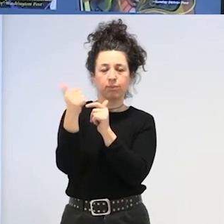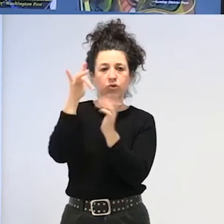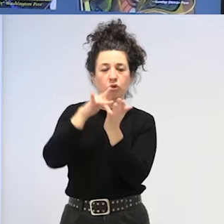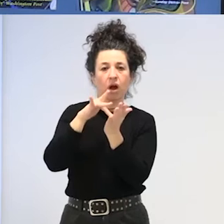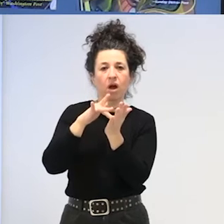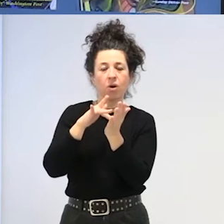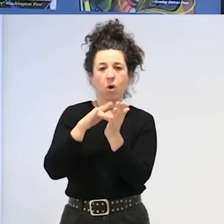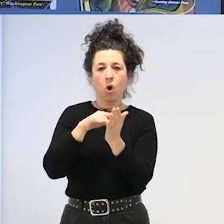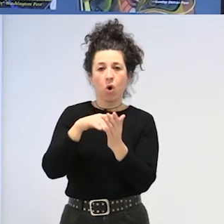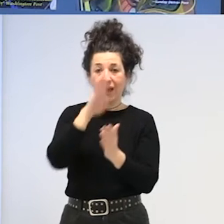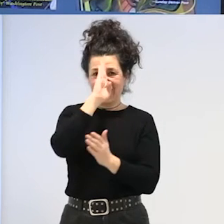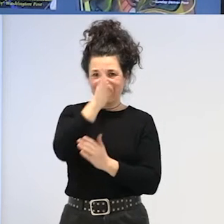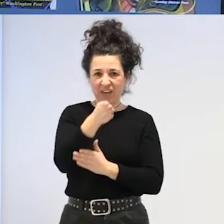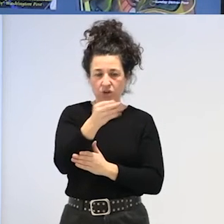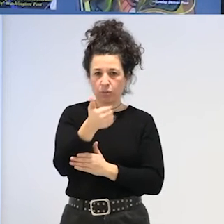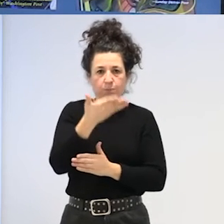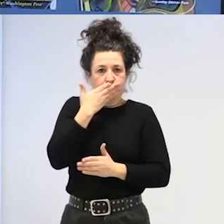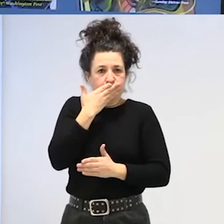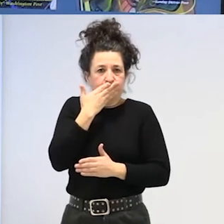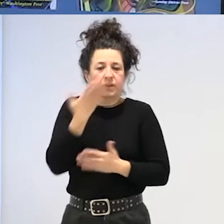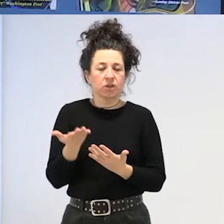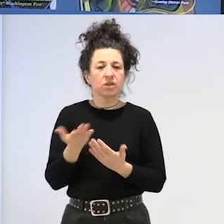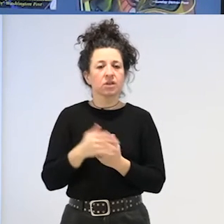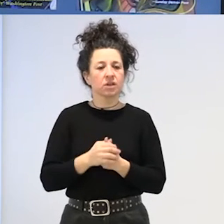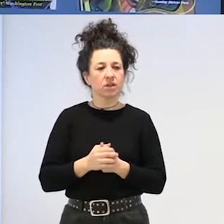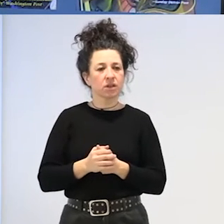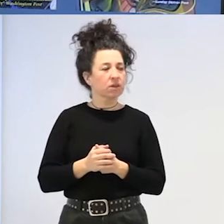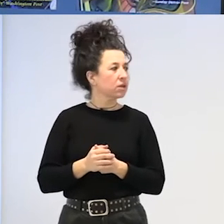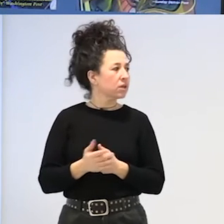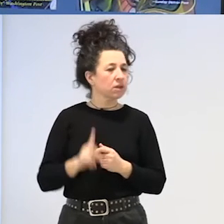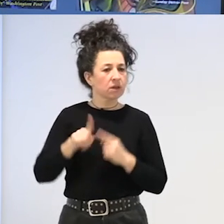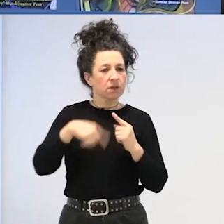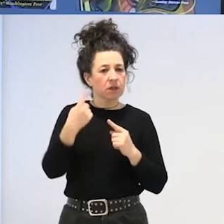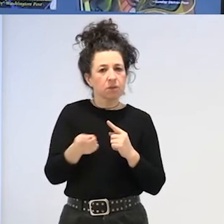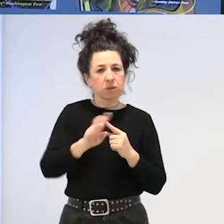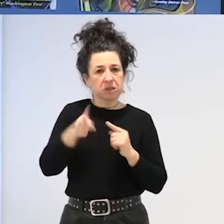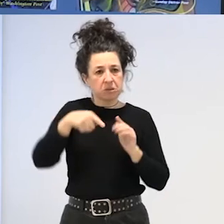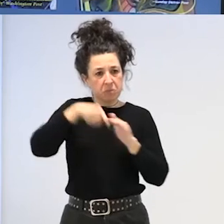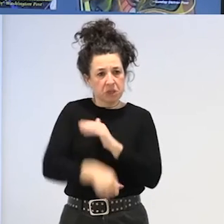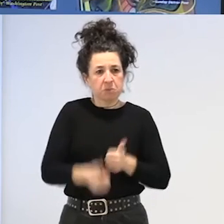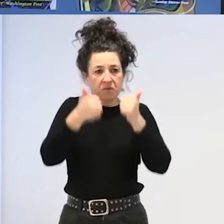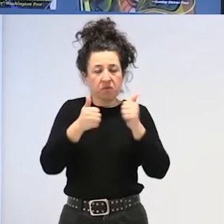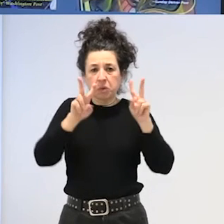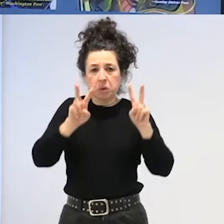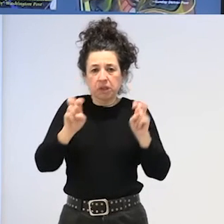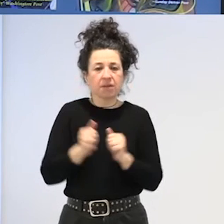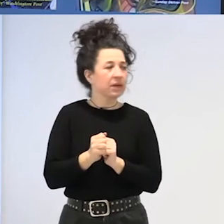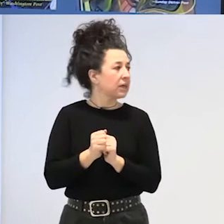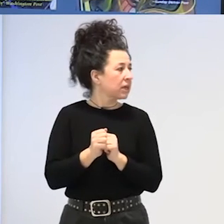Eta, bueno, Octavia Butlerri buruz gero hitz egingo dugu, Eta, bueno,